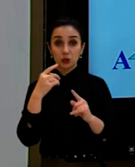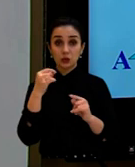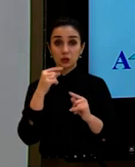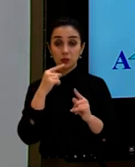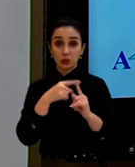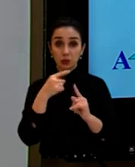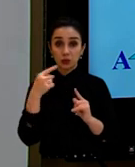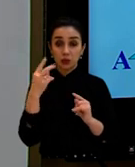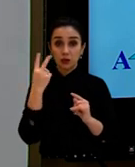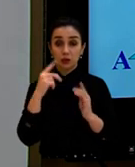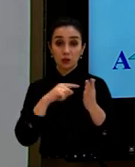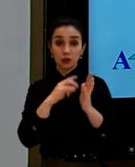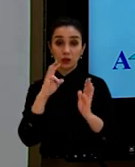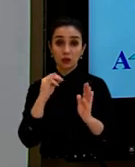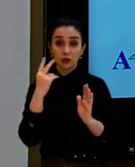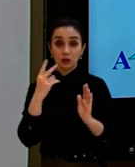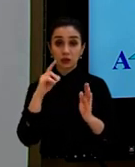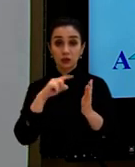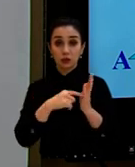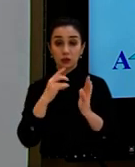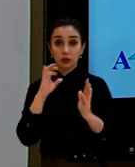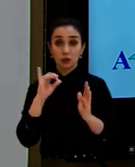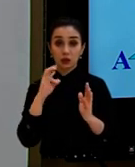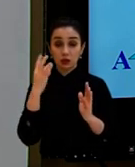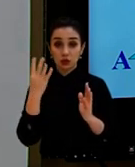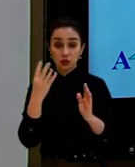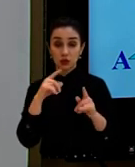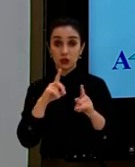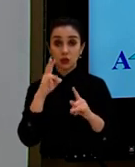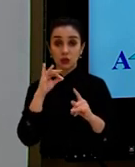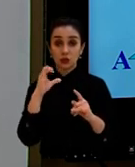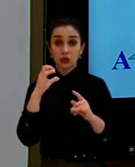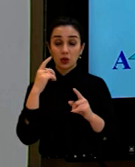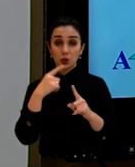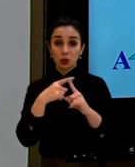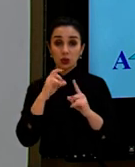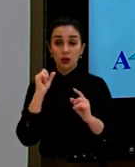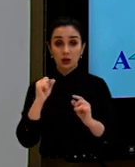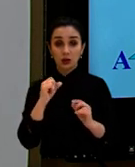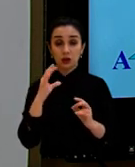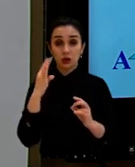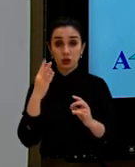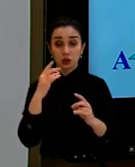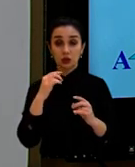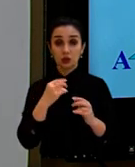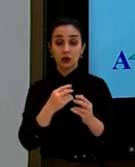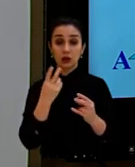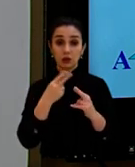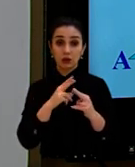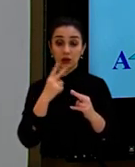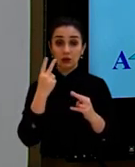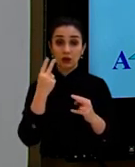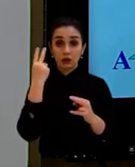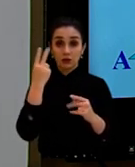минус 2 умноженное на 3 умноженное на 4 и умноженное на косинус угла А. 4, это 2